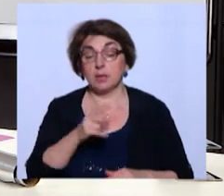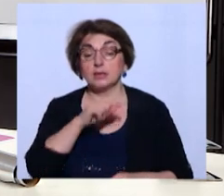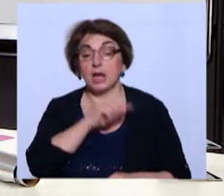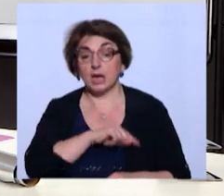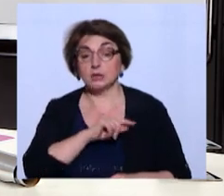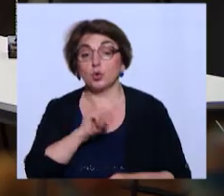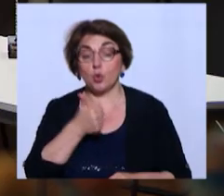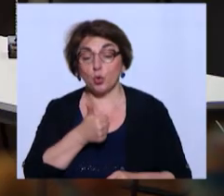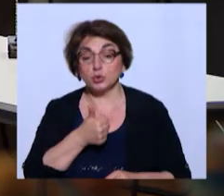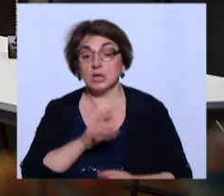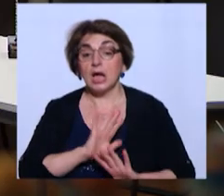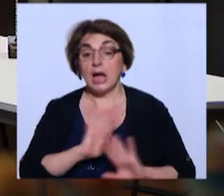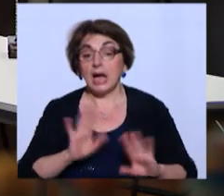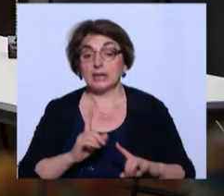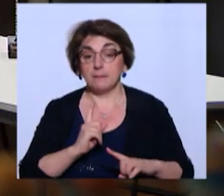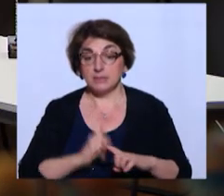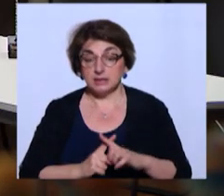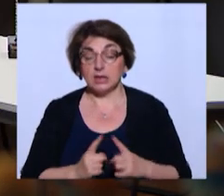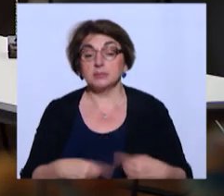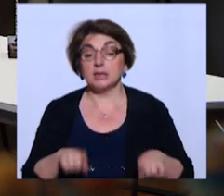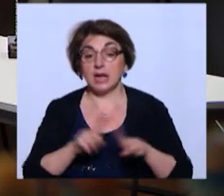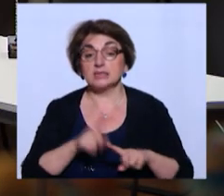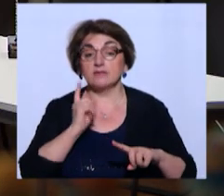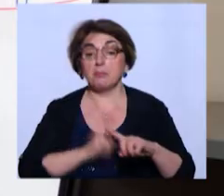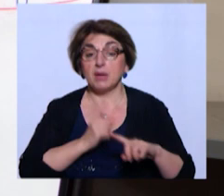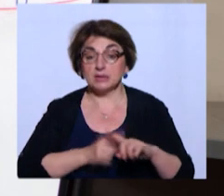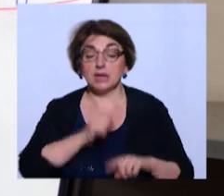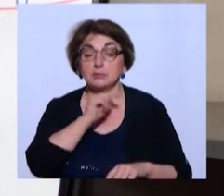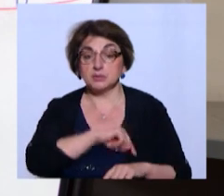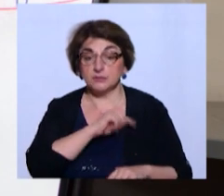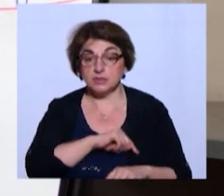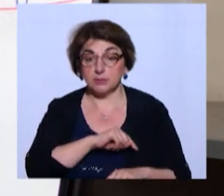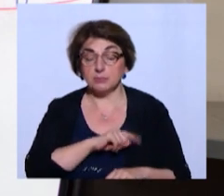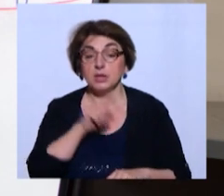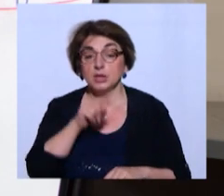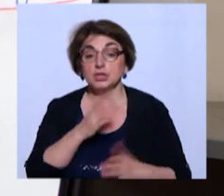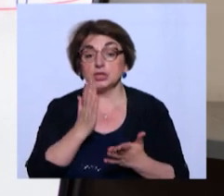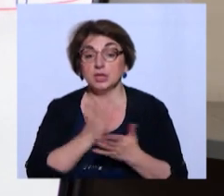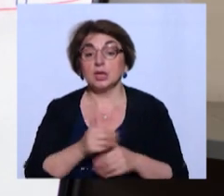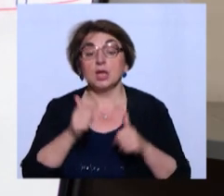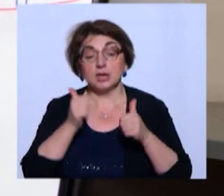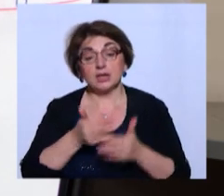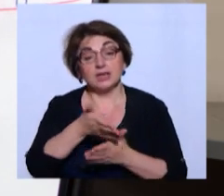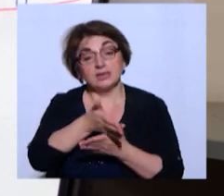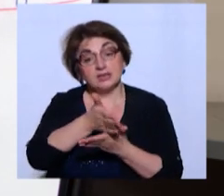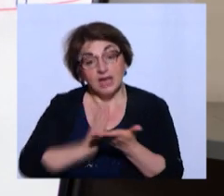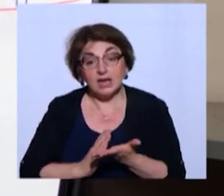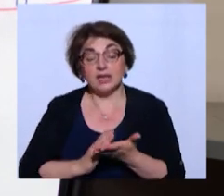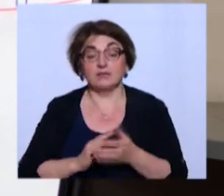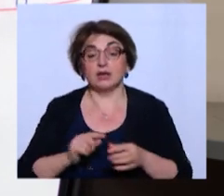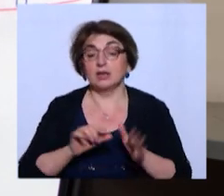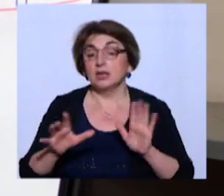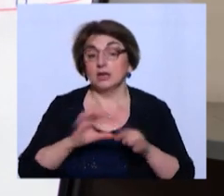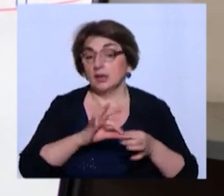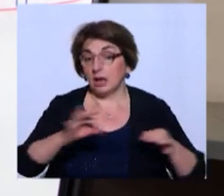აღვნიშნეთ, მათ ახასიათებთ როგორც არამეტალების, ასევე მეტალების თვისებები, ამიტომ ისინი არიან კარგი